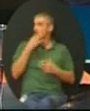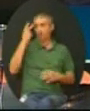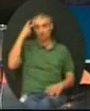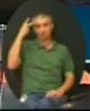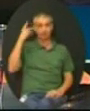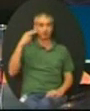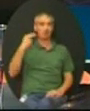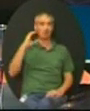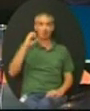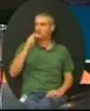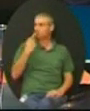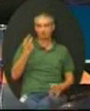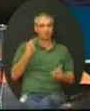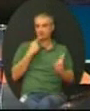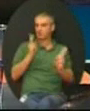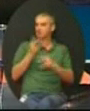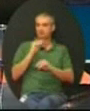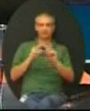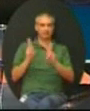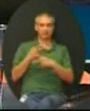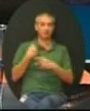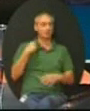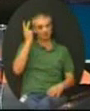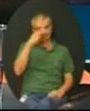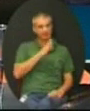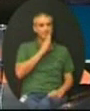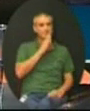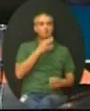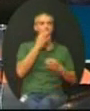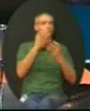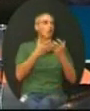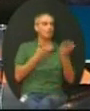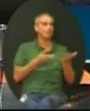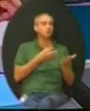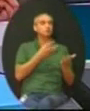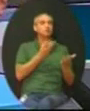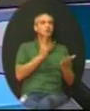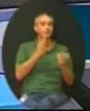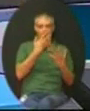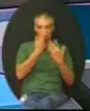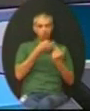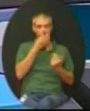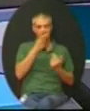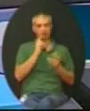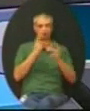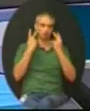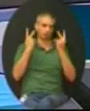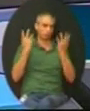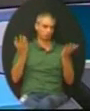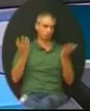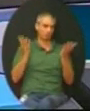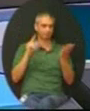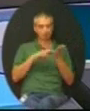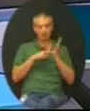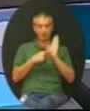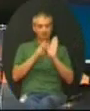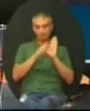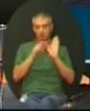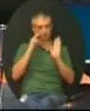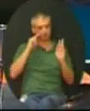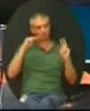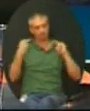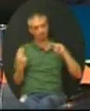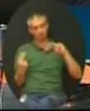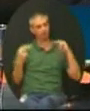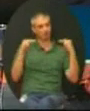פרופסור הכהן, תקשיב, לא ישים. אני מבין את הבעייתיות במשאל העם. ברור שהשאלה היא, יש לה משמעות, ואפשר להציג את אותו נושא,